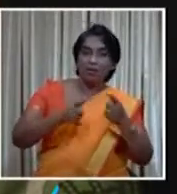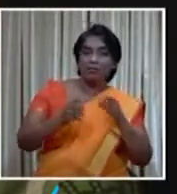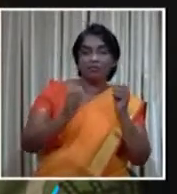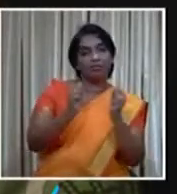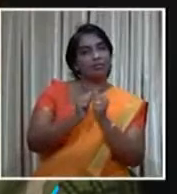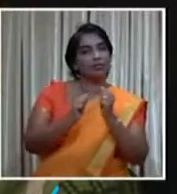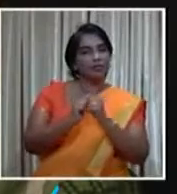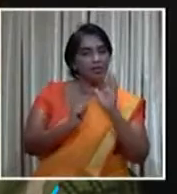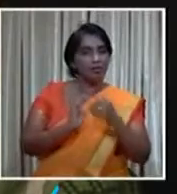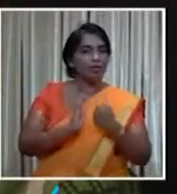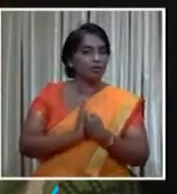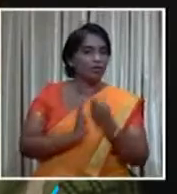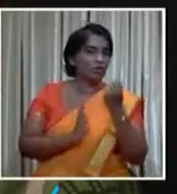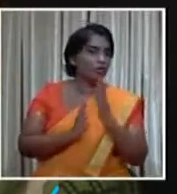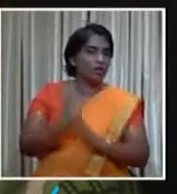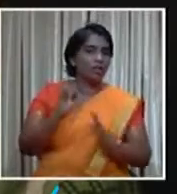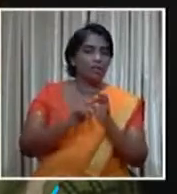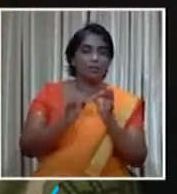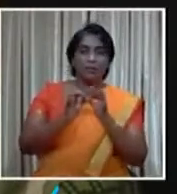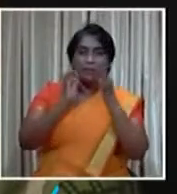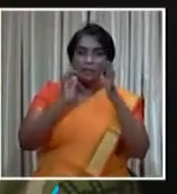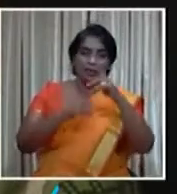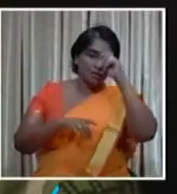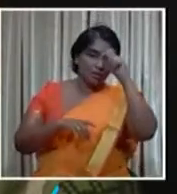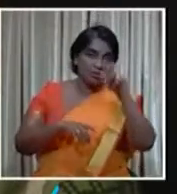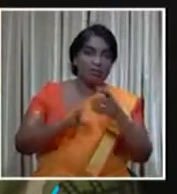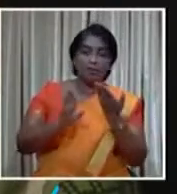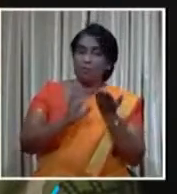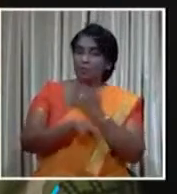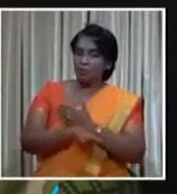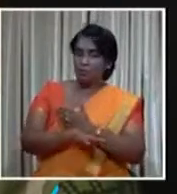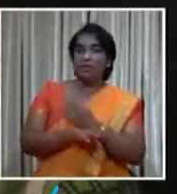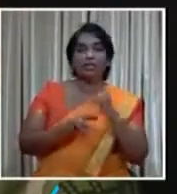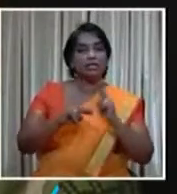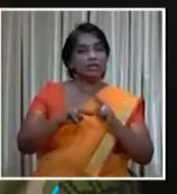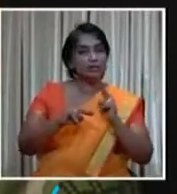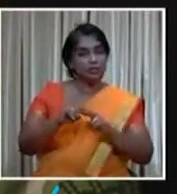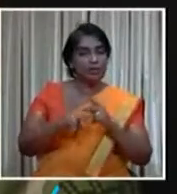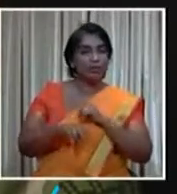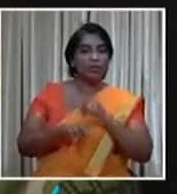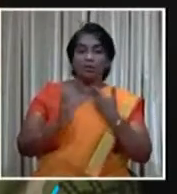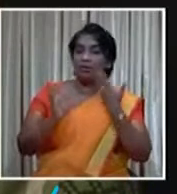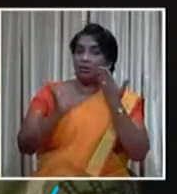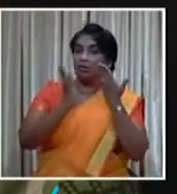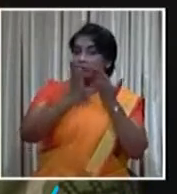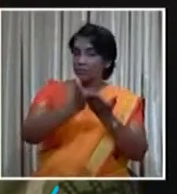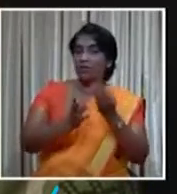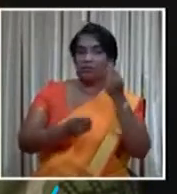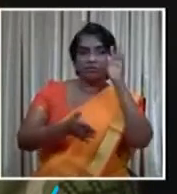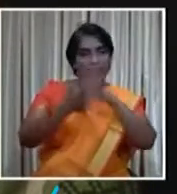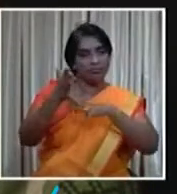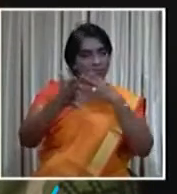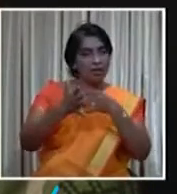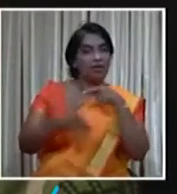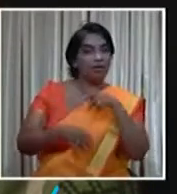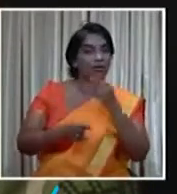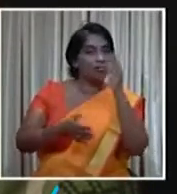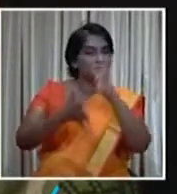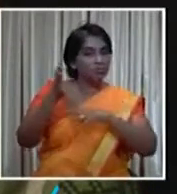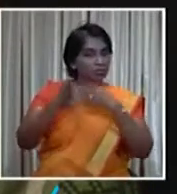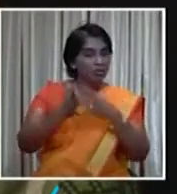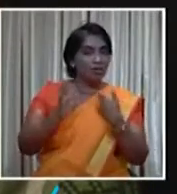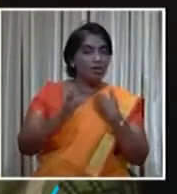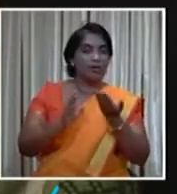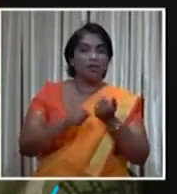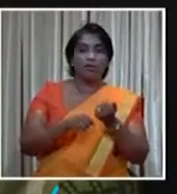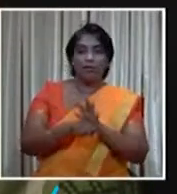වනුයේ ගරු මුදල් අමාත්‍ය බැසිල් රාජපක්ෂ මැතිතුමා පසුගිය සිකුරාදා දිනේදී ඉදිරිපත් කරන ලද අයවැයයි. මෙවර අයවැය තුල පසු